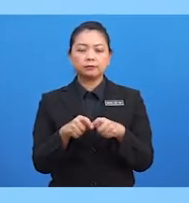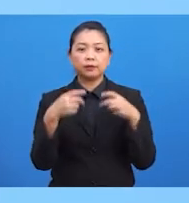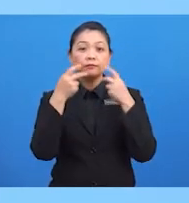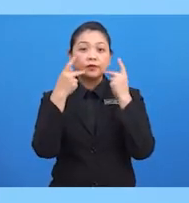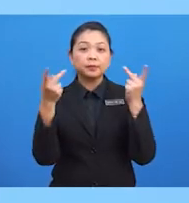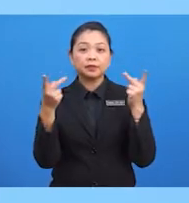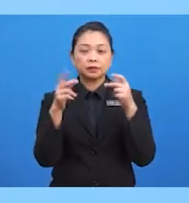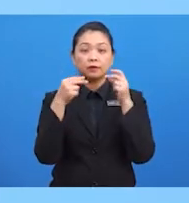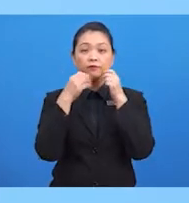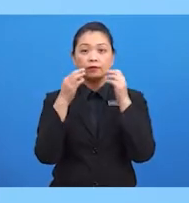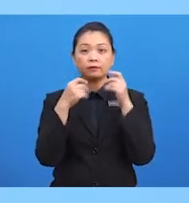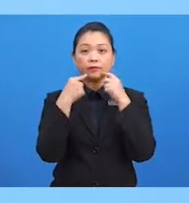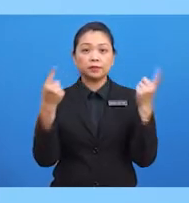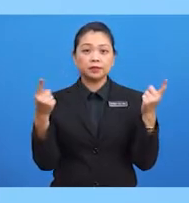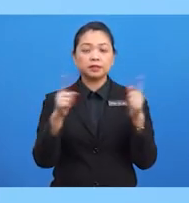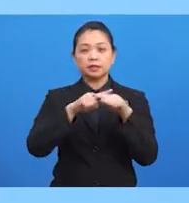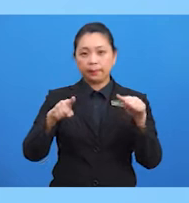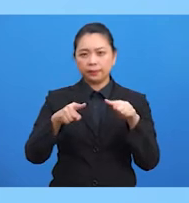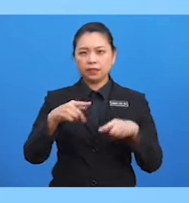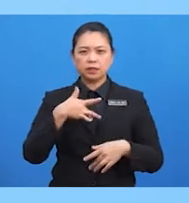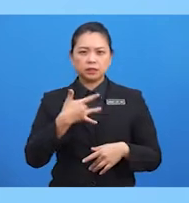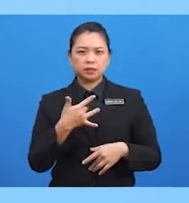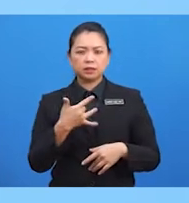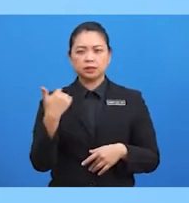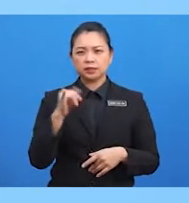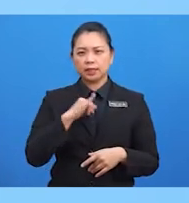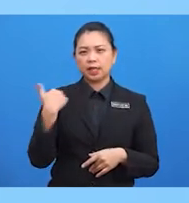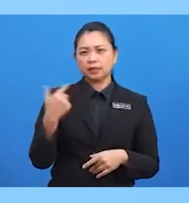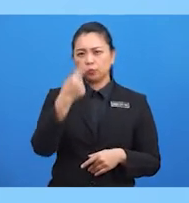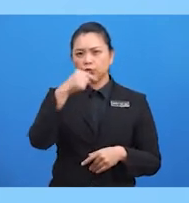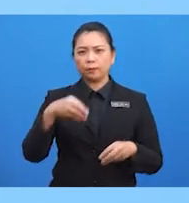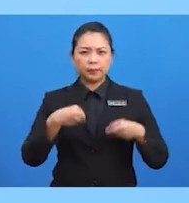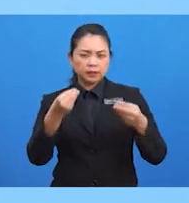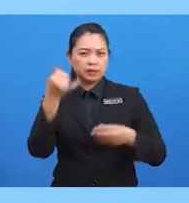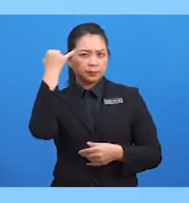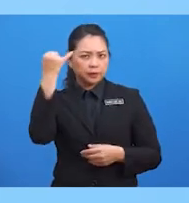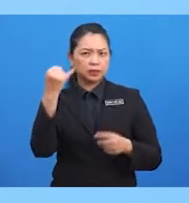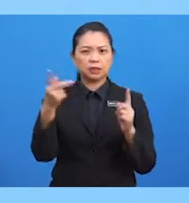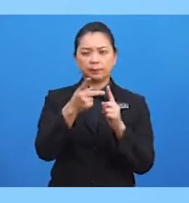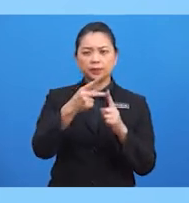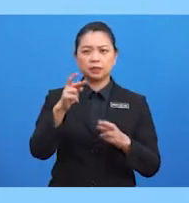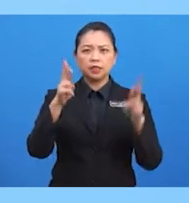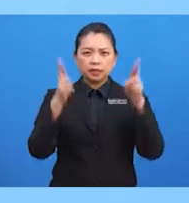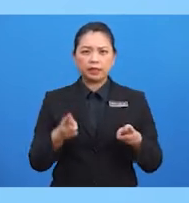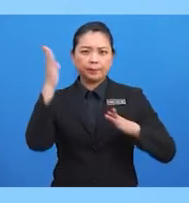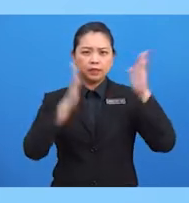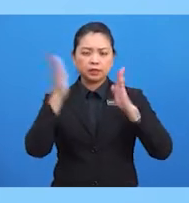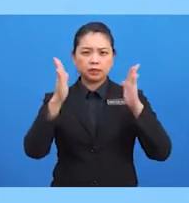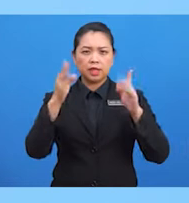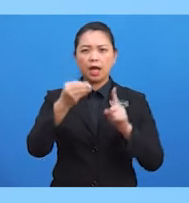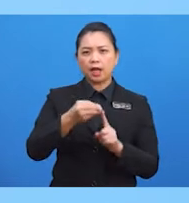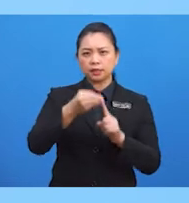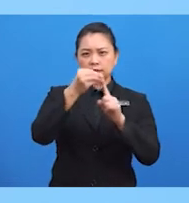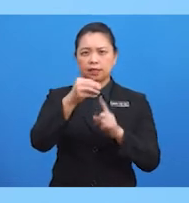saya adalah untuk memberi inspirasi kepada rakyat Malaysia, terutamanya